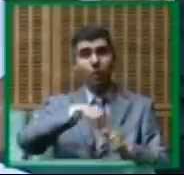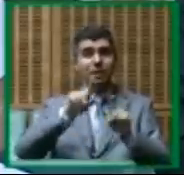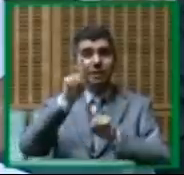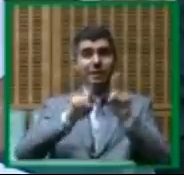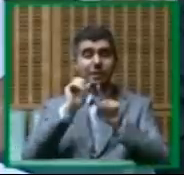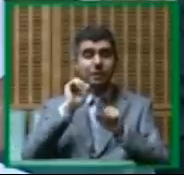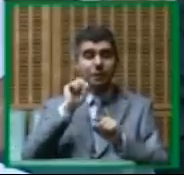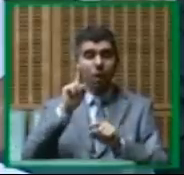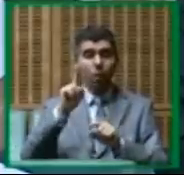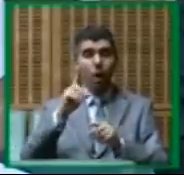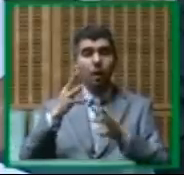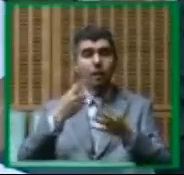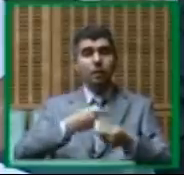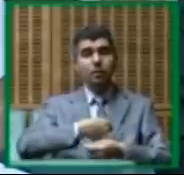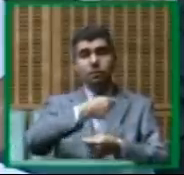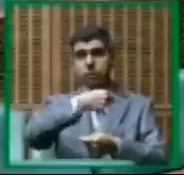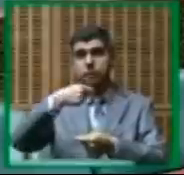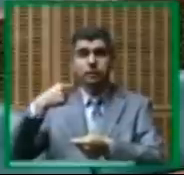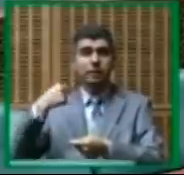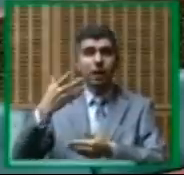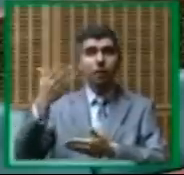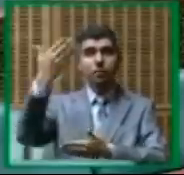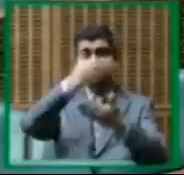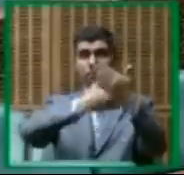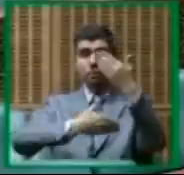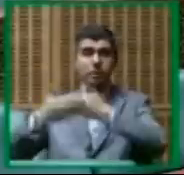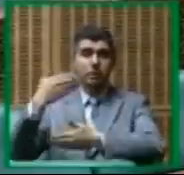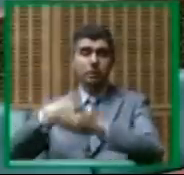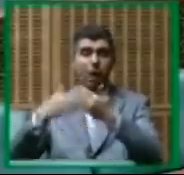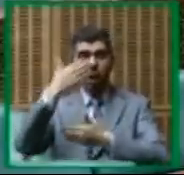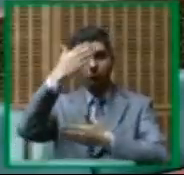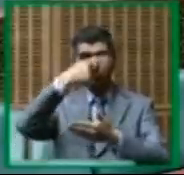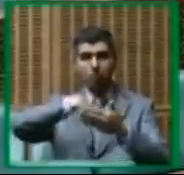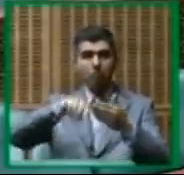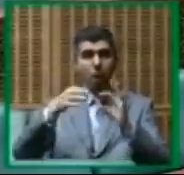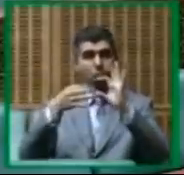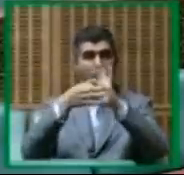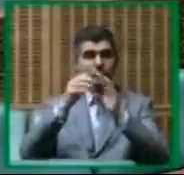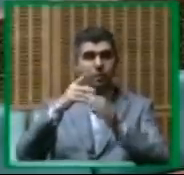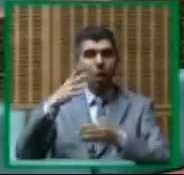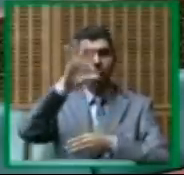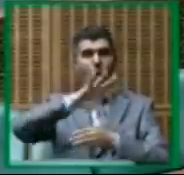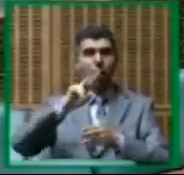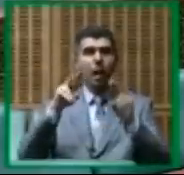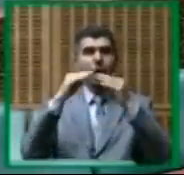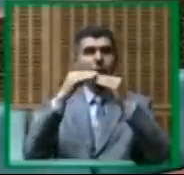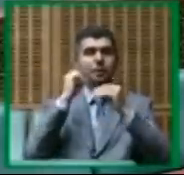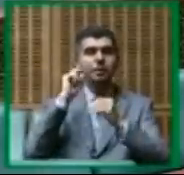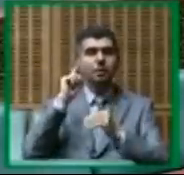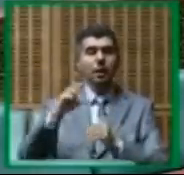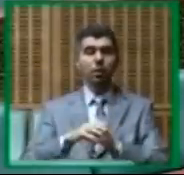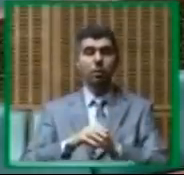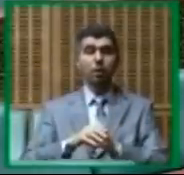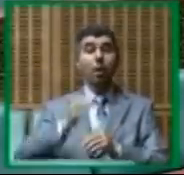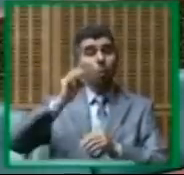السيادي ديال درجة الاستثمار، وبالتالي الثقة للمستثمر من الداخل والمستثمر من الخارج. بالتالي هذه كلها أمور